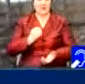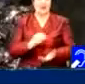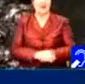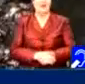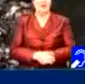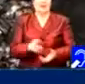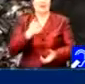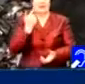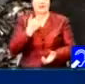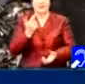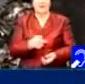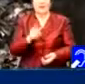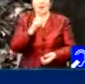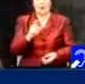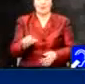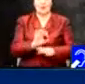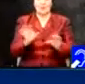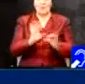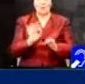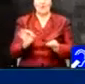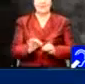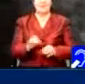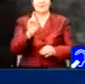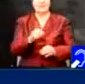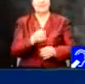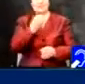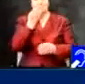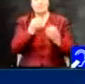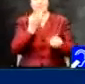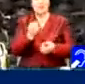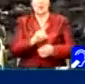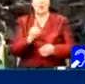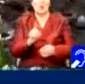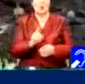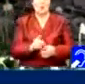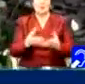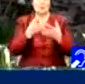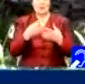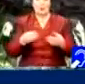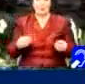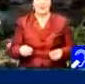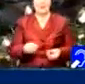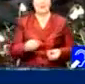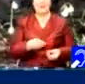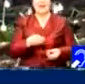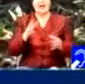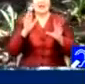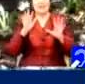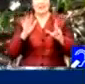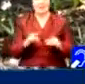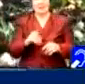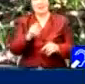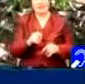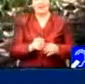vorbesc despre poiana cu ghiocei, localnicii povestesc despre zâne sau iele ale pădurii. Cum se topește zăpada, acestea ies din peșteri și încep să cânte și